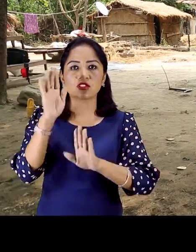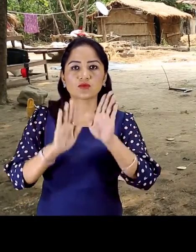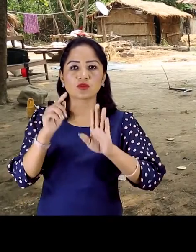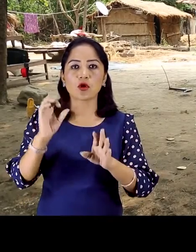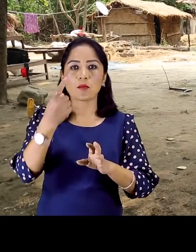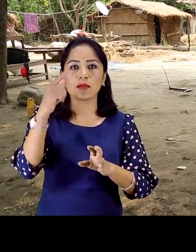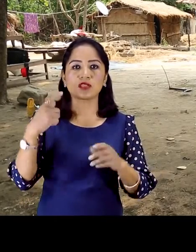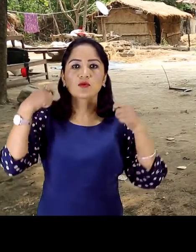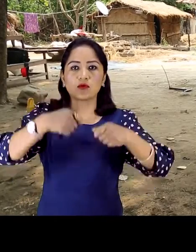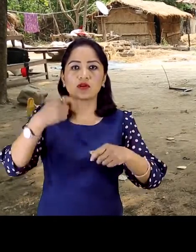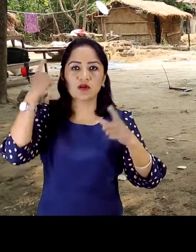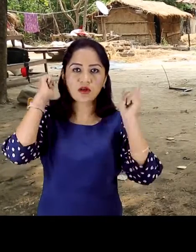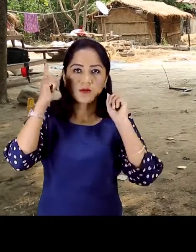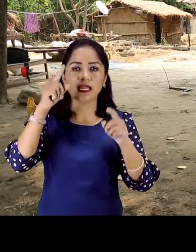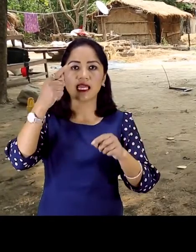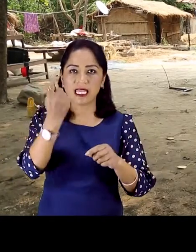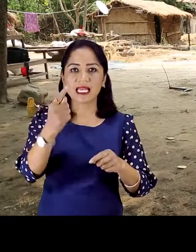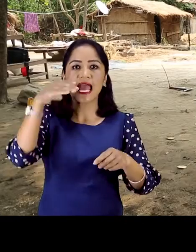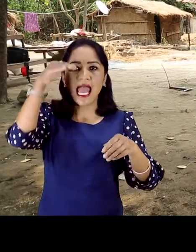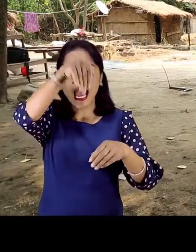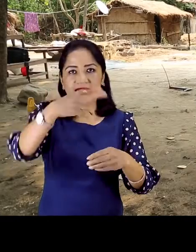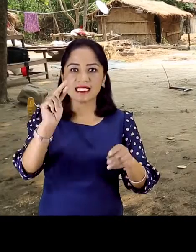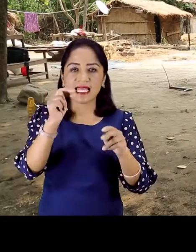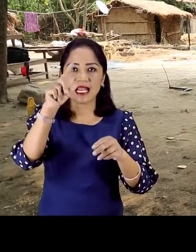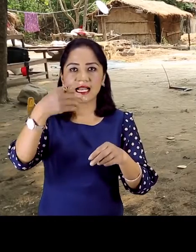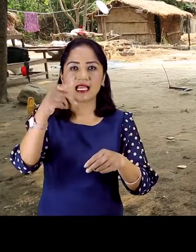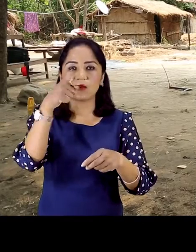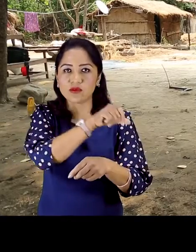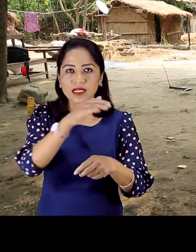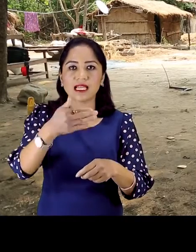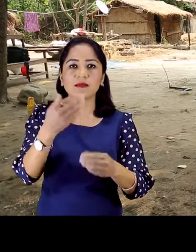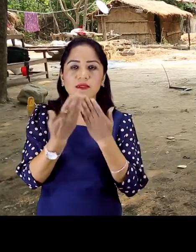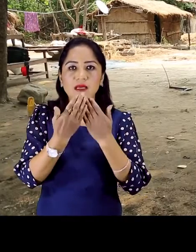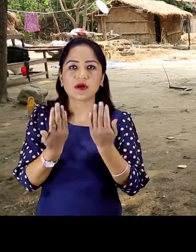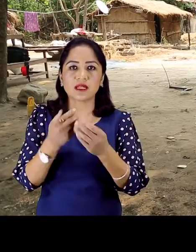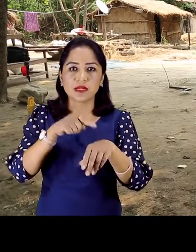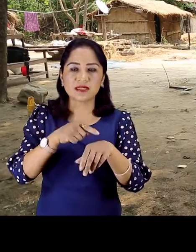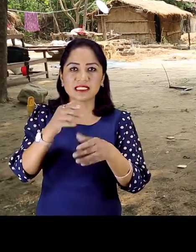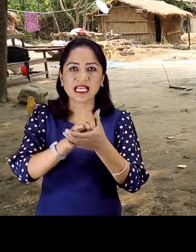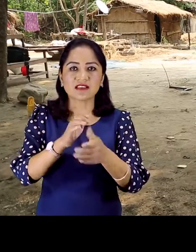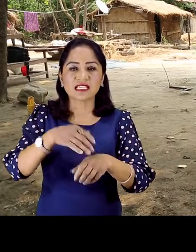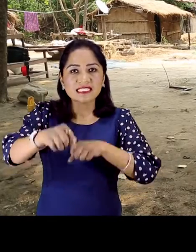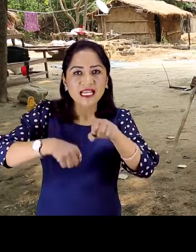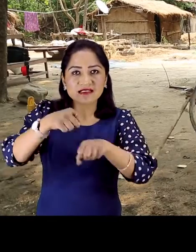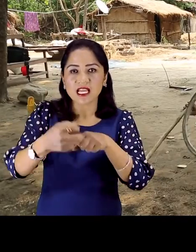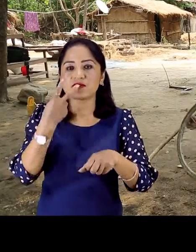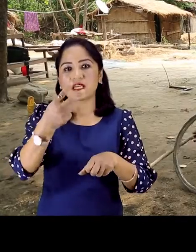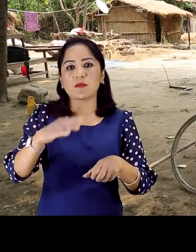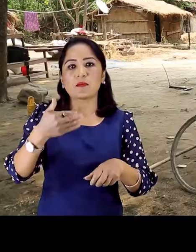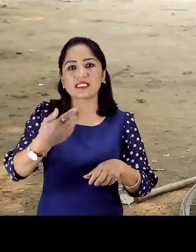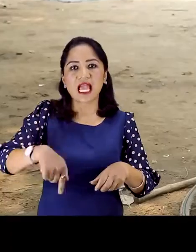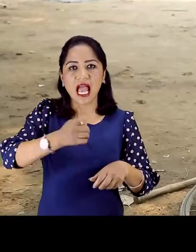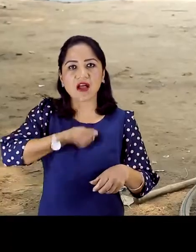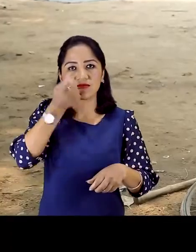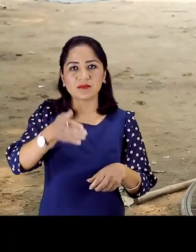कंचनपुर्को बेदकोट नगरपाली का एक हात्ती थाल का नरेंद्र लाई विद्ध्याले पढ़ने बेलामा साथिभाईले साइकल चलाएको देखे